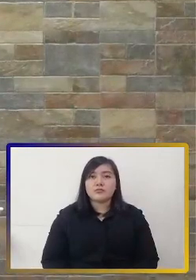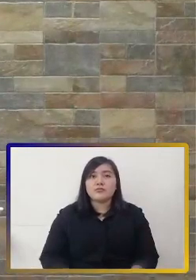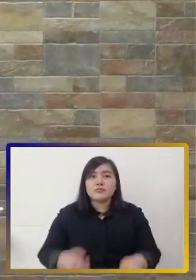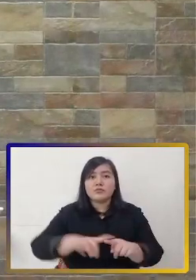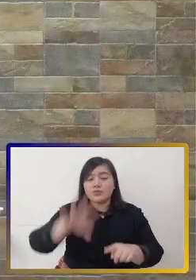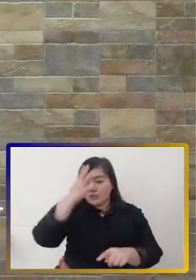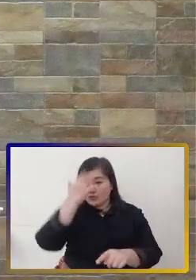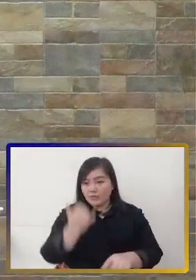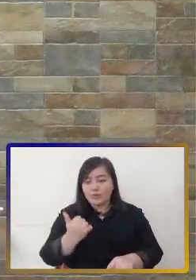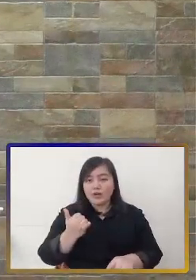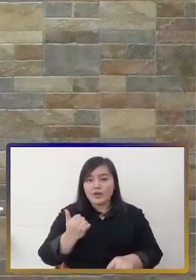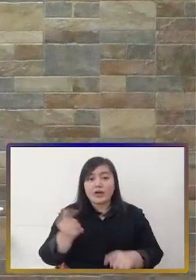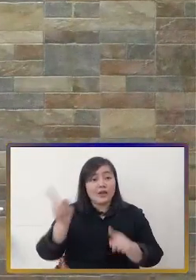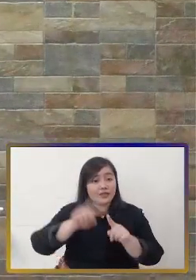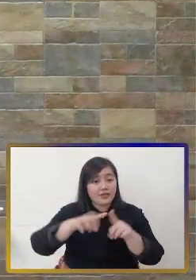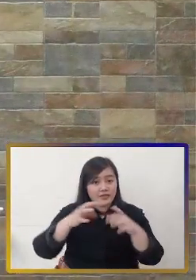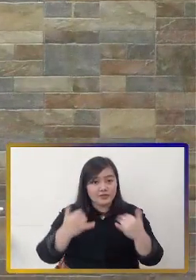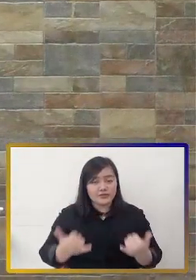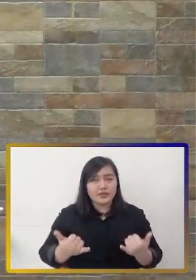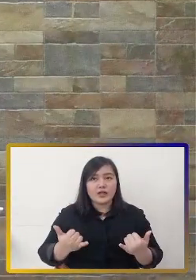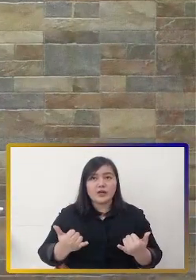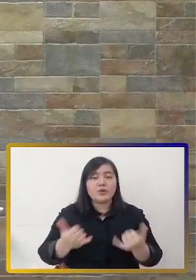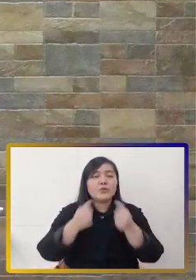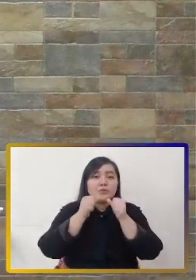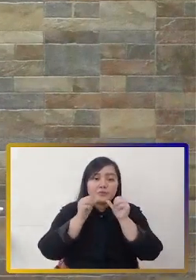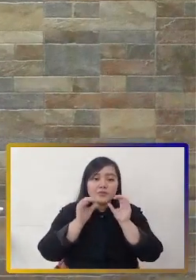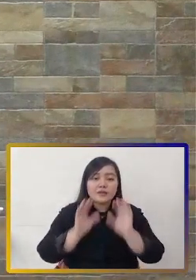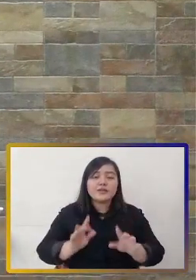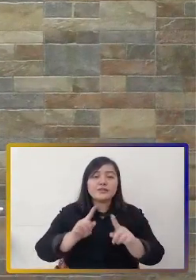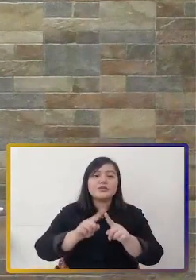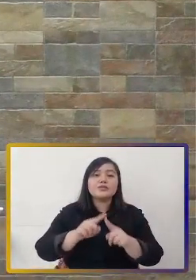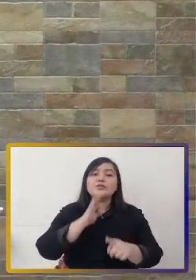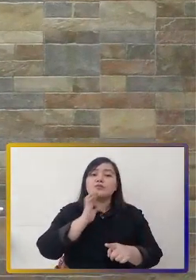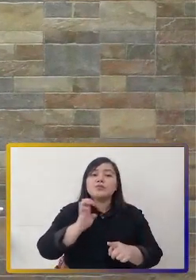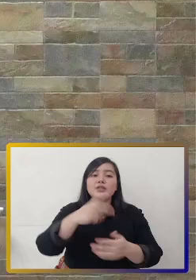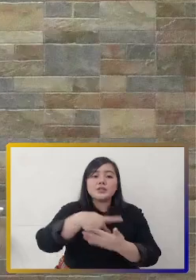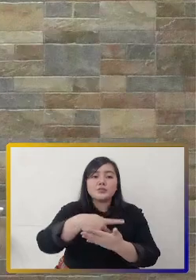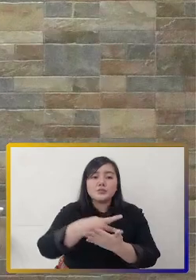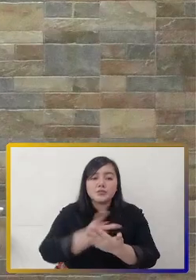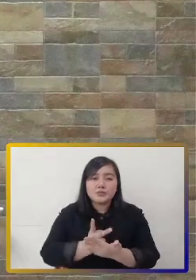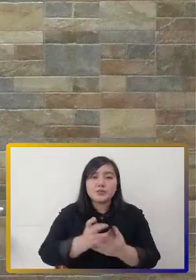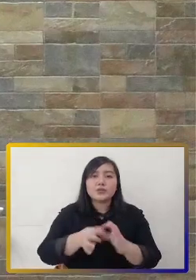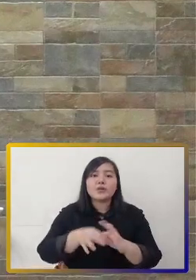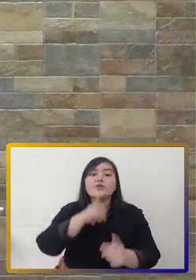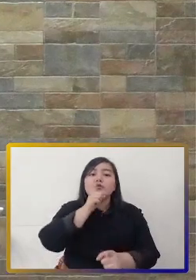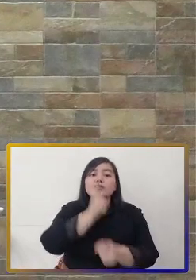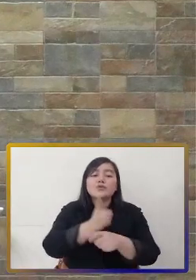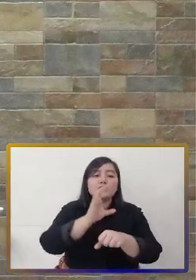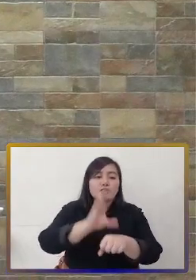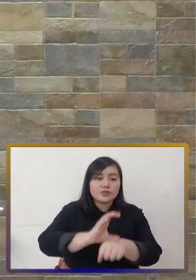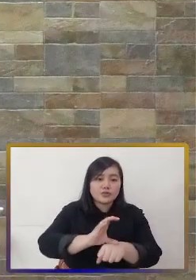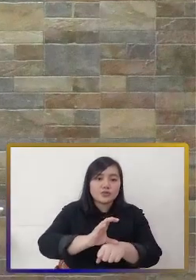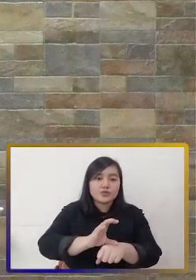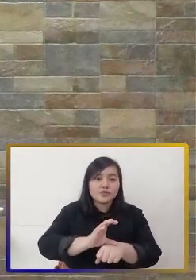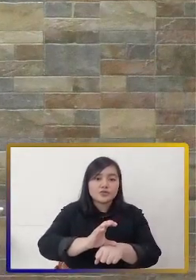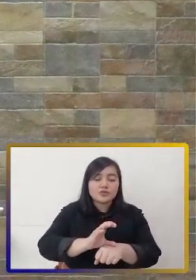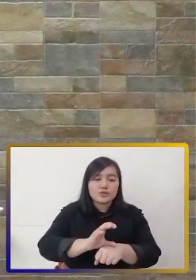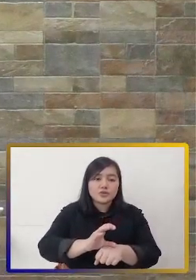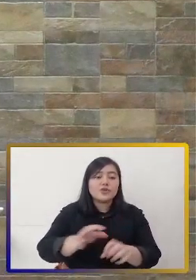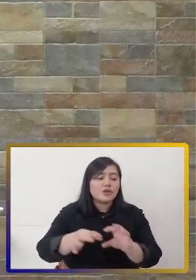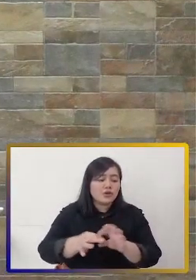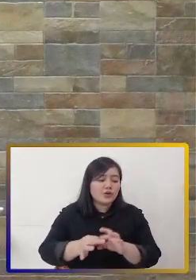sa atin at tayo ngayon ay nabiyayaan na maging bahagi ng totoong iglesia ni Kristo